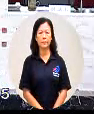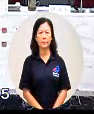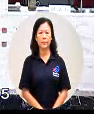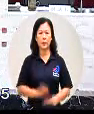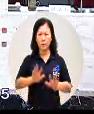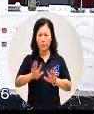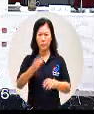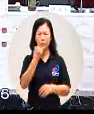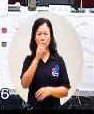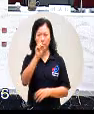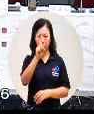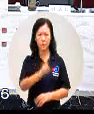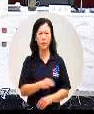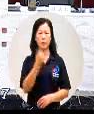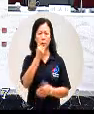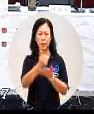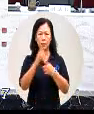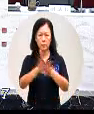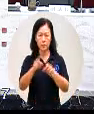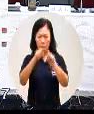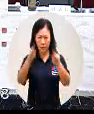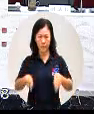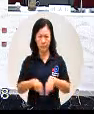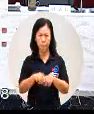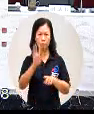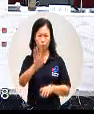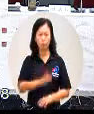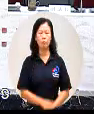今天有一个请假单呐哈，